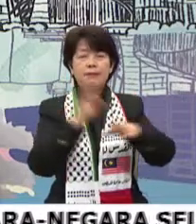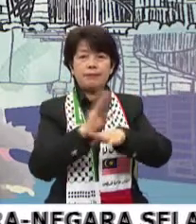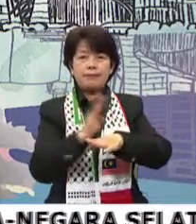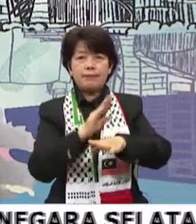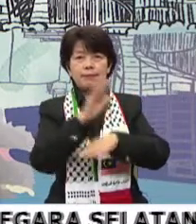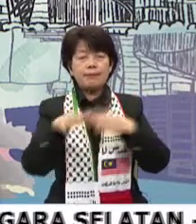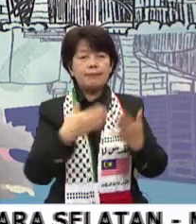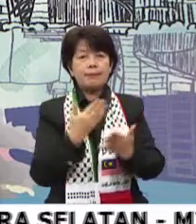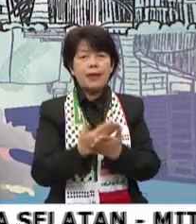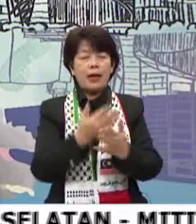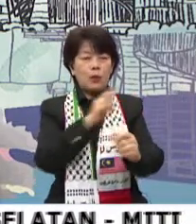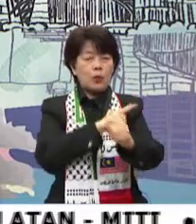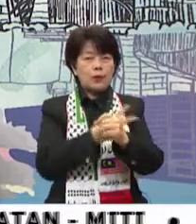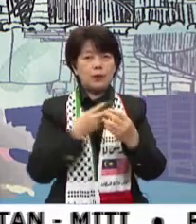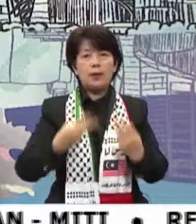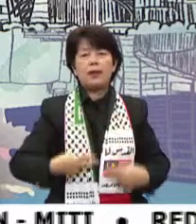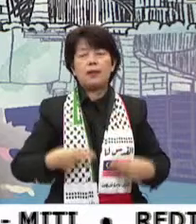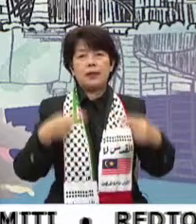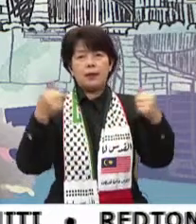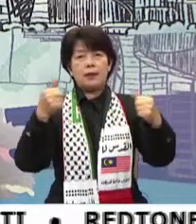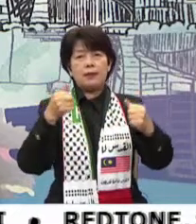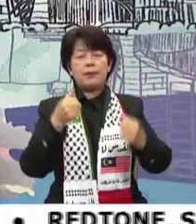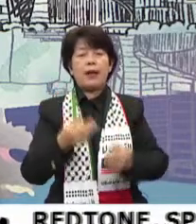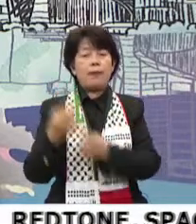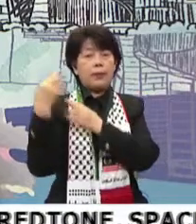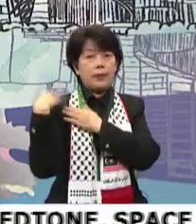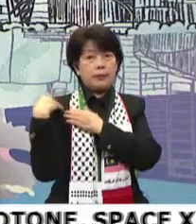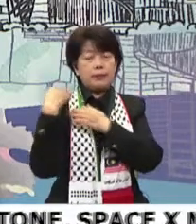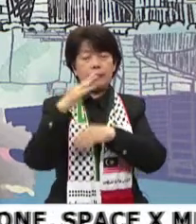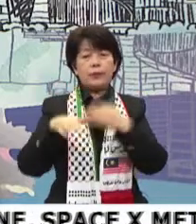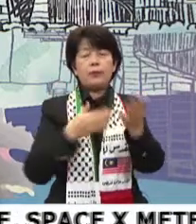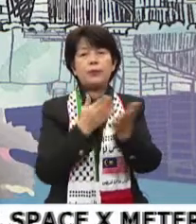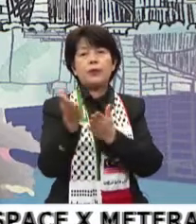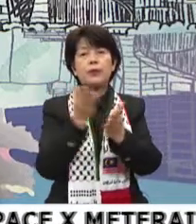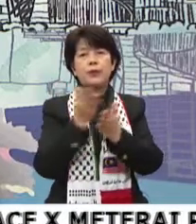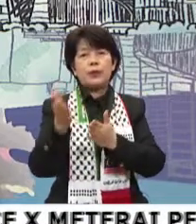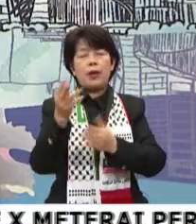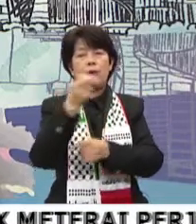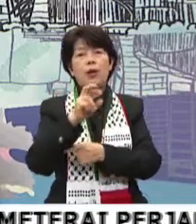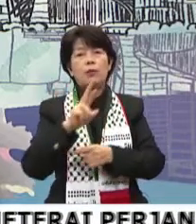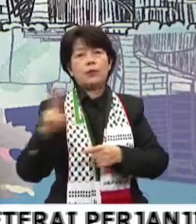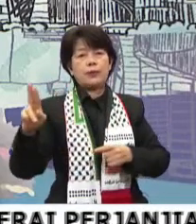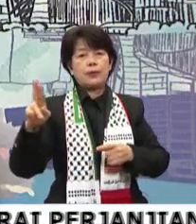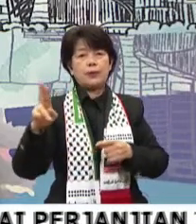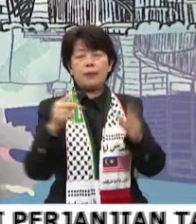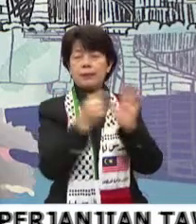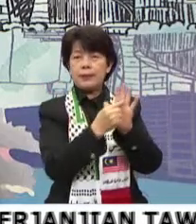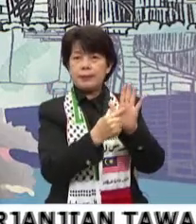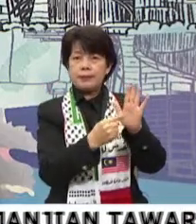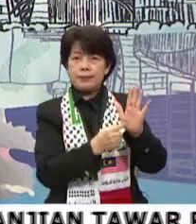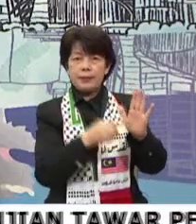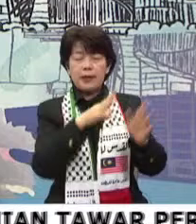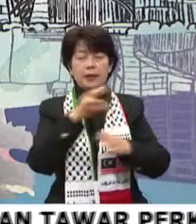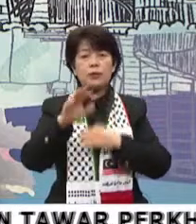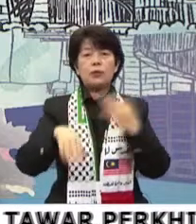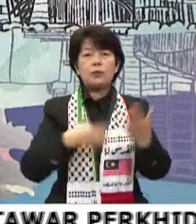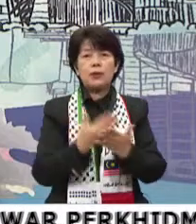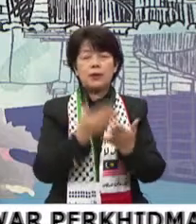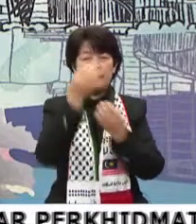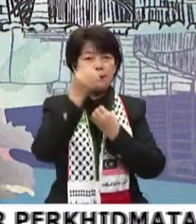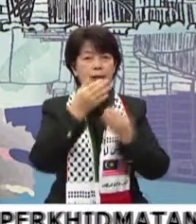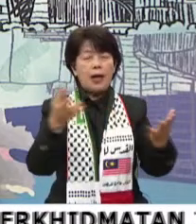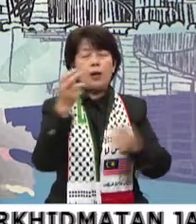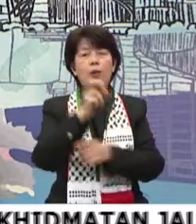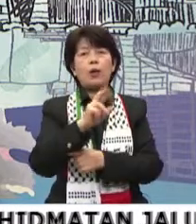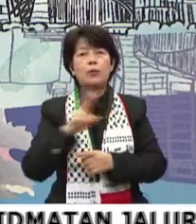negeri dan kosar hidup yang merupakan menteri yang bertanggungjawab untuk meneruskan Rang undang-undang berkenaan dan juga jika boleh sebut di sini Rang